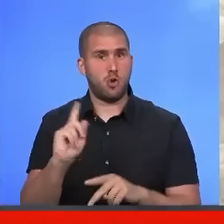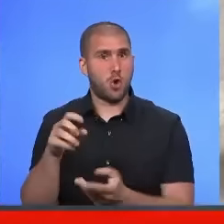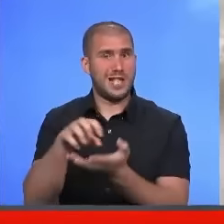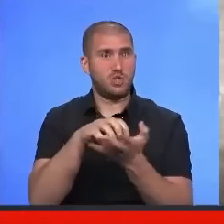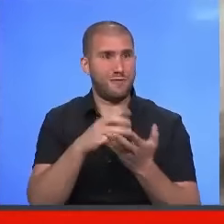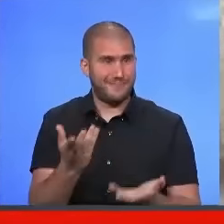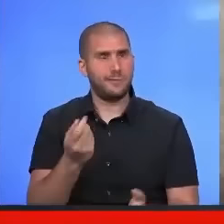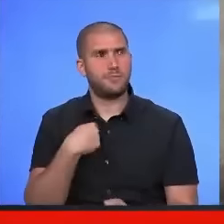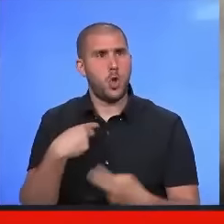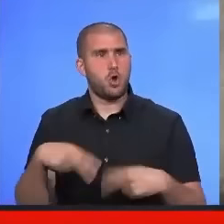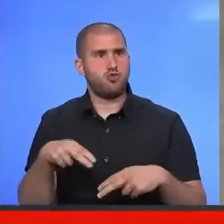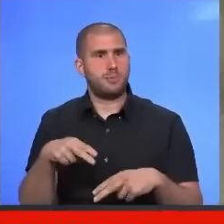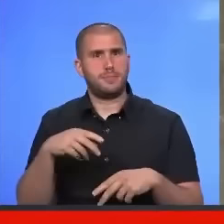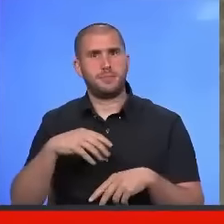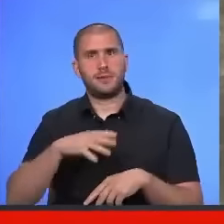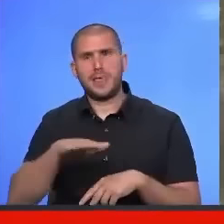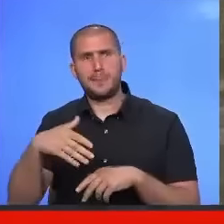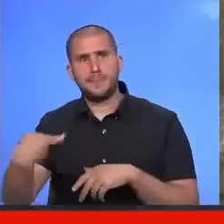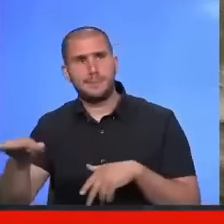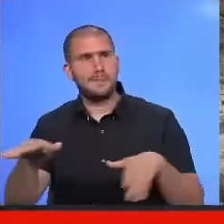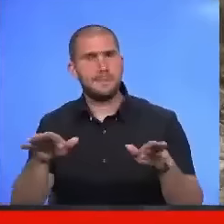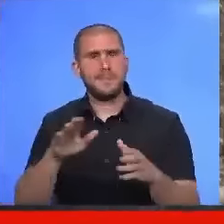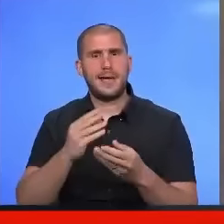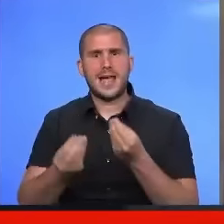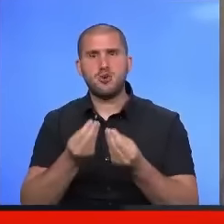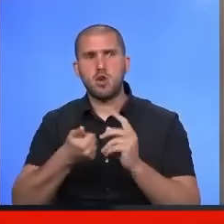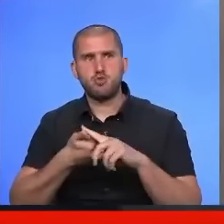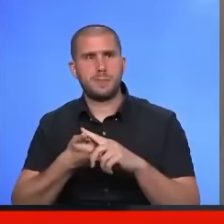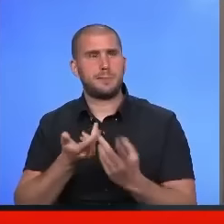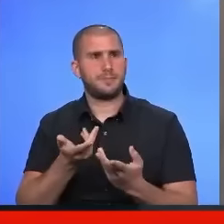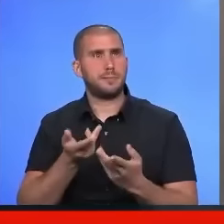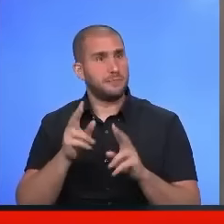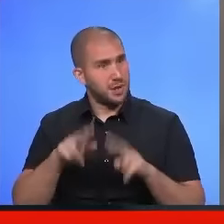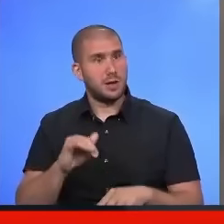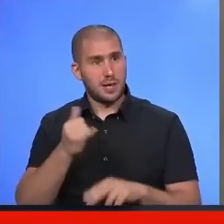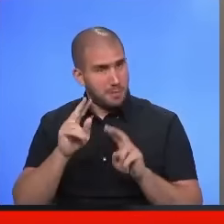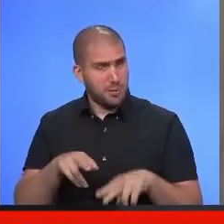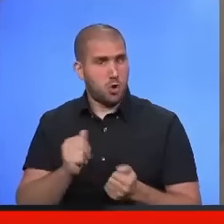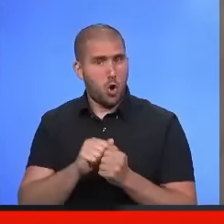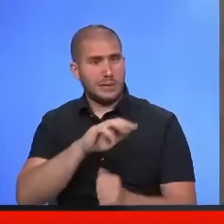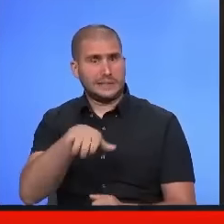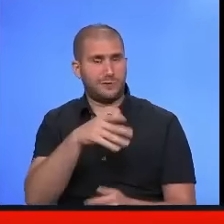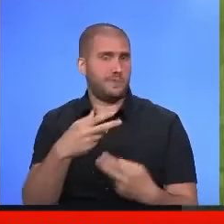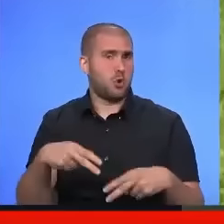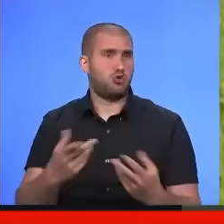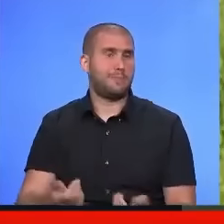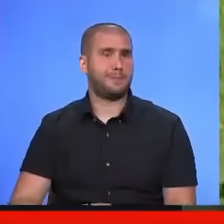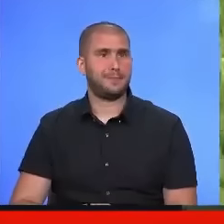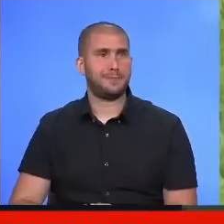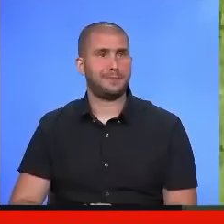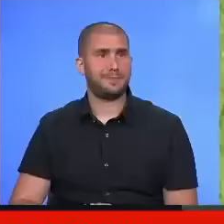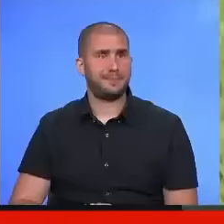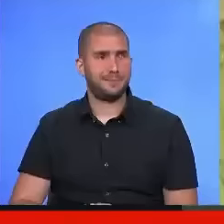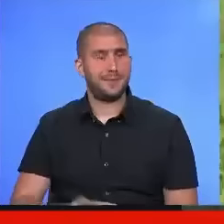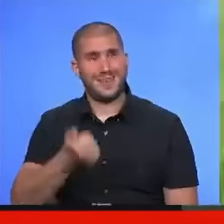ואנחנו חוששים לשלוח את הילדים לגן ששו כן עד כדי כך או להסתובב